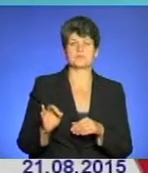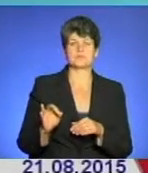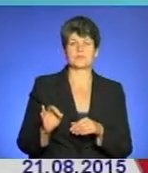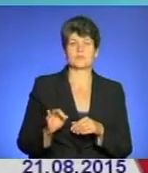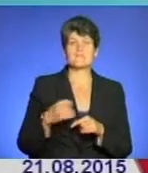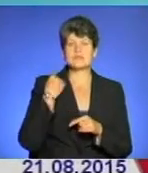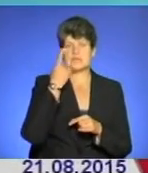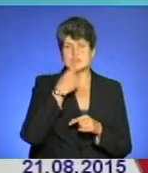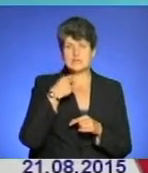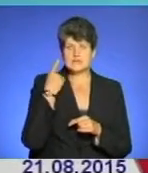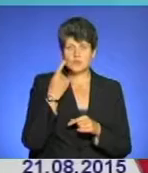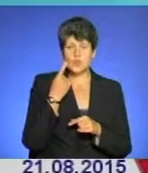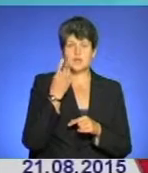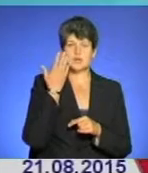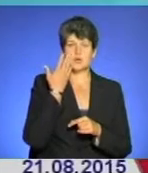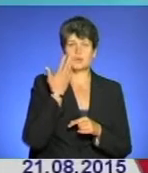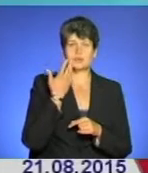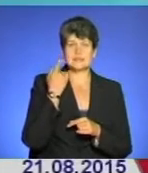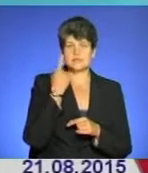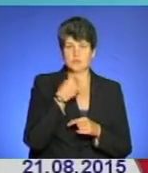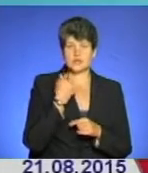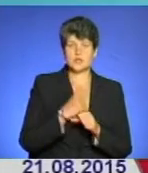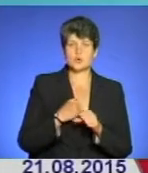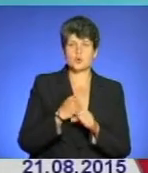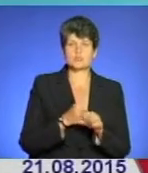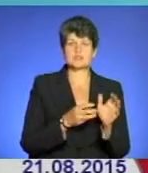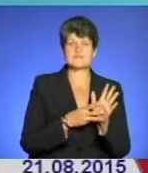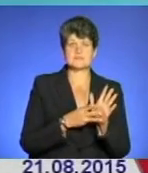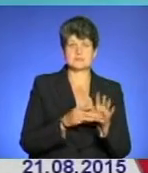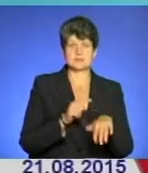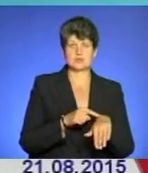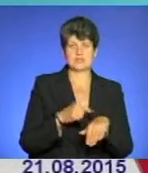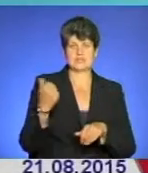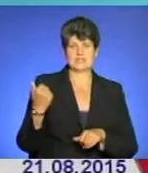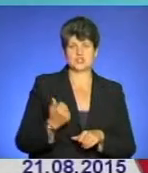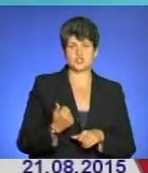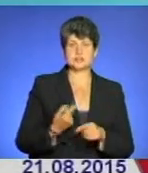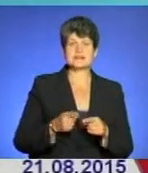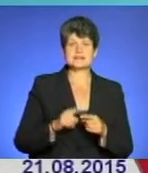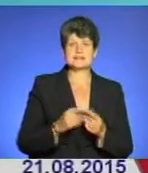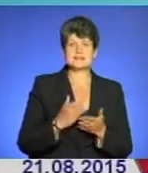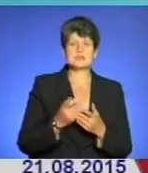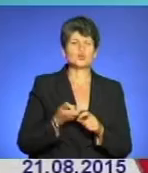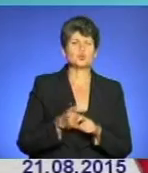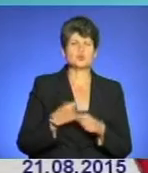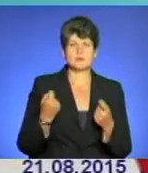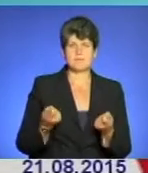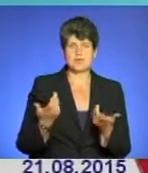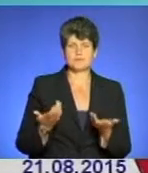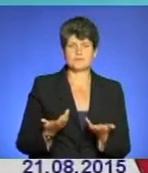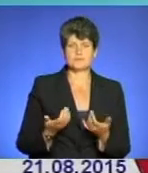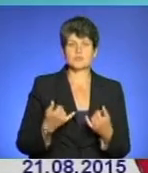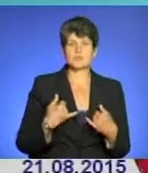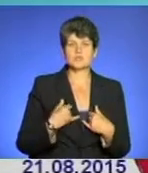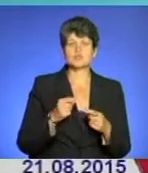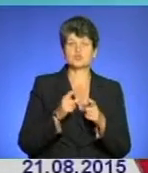такій індивідуальній, коли індивідуальна робота, 8 годин на тиждень. Тобто це є дуже мало. Отже, в нас